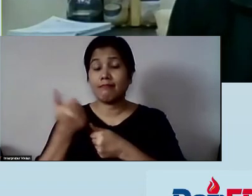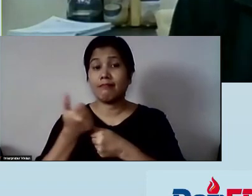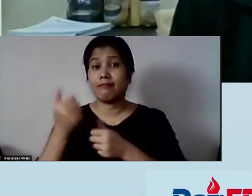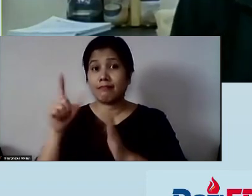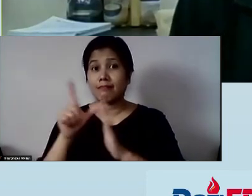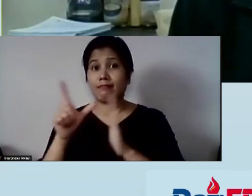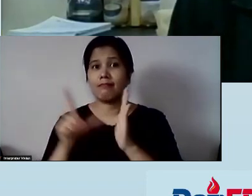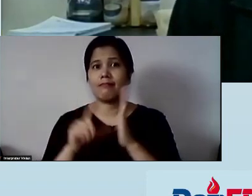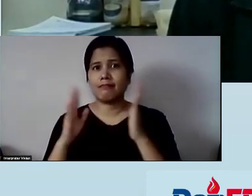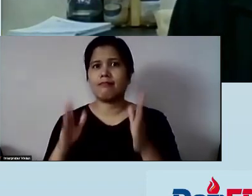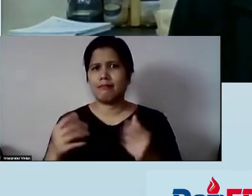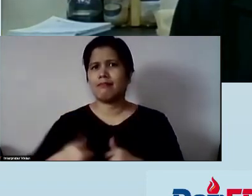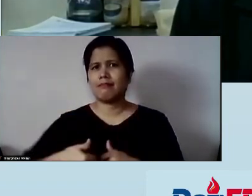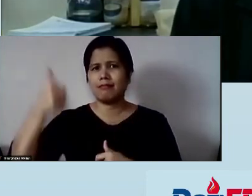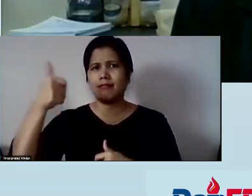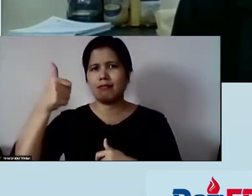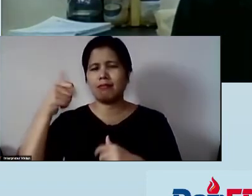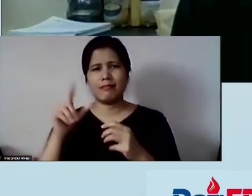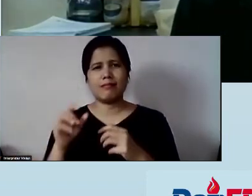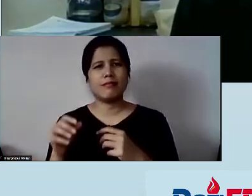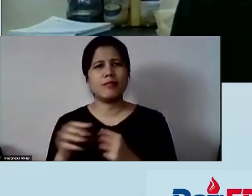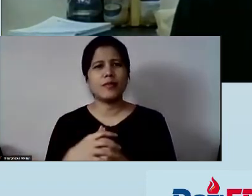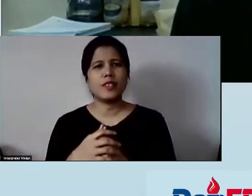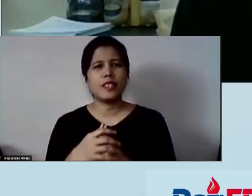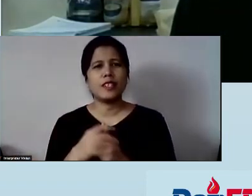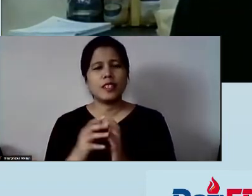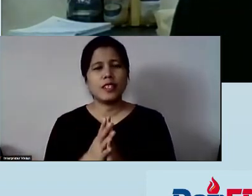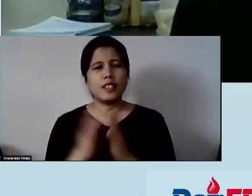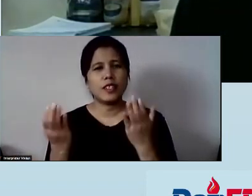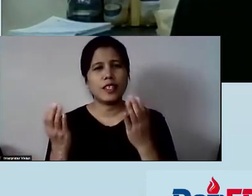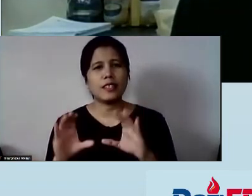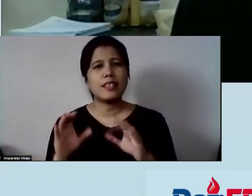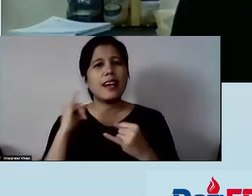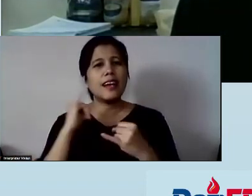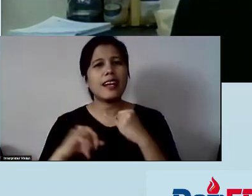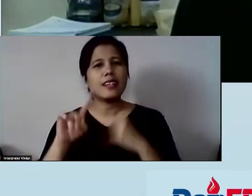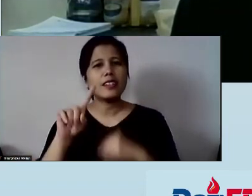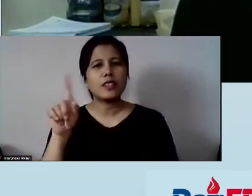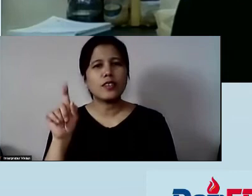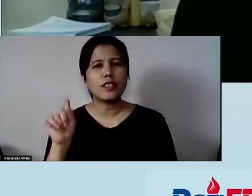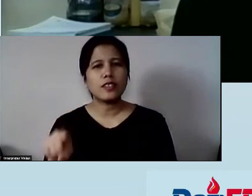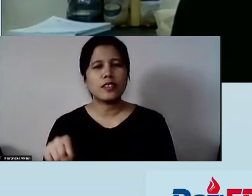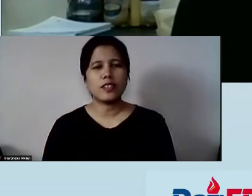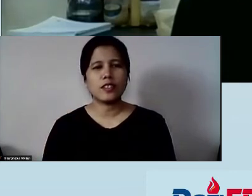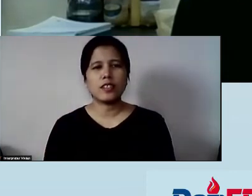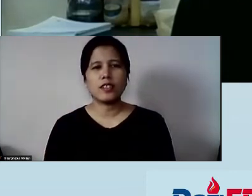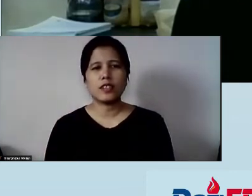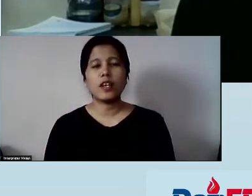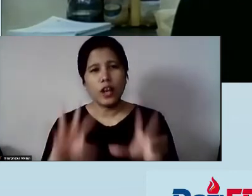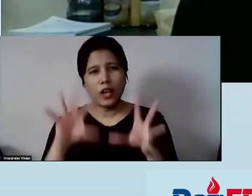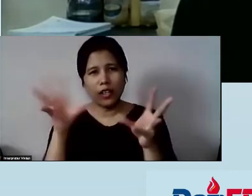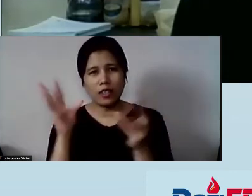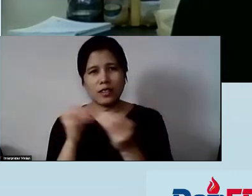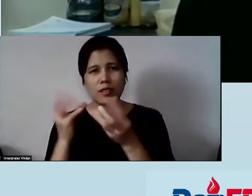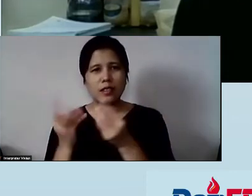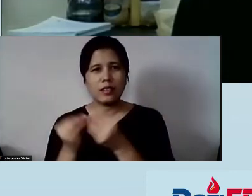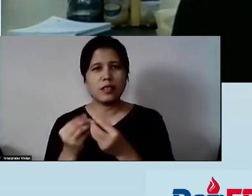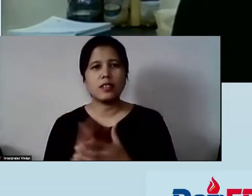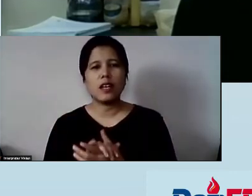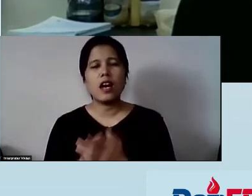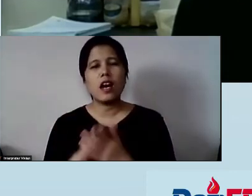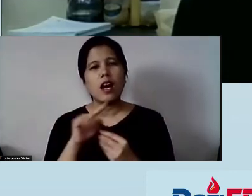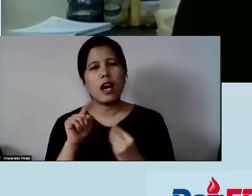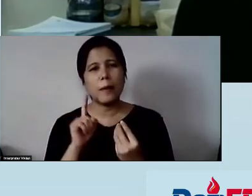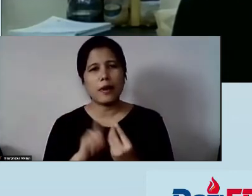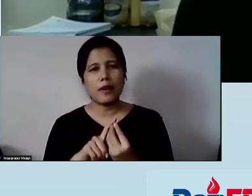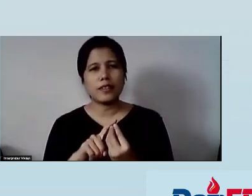Okay. So that does happen naman, okay? So our last question, it's going to be sort of combined also. This is about yung